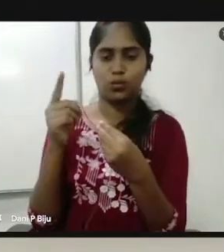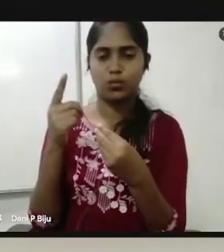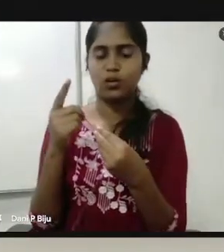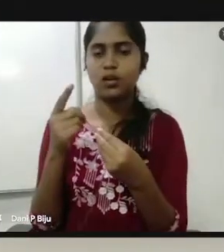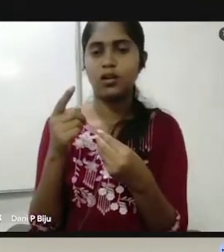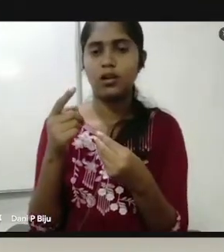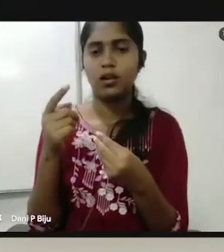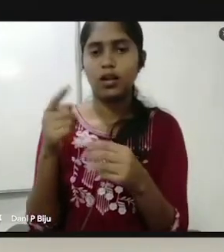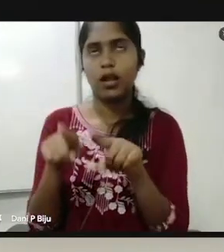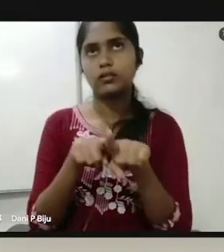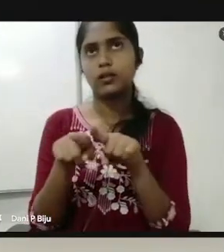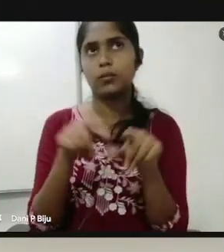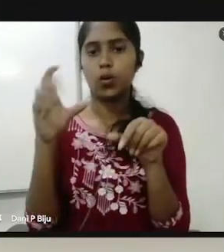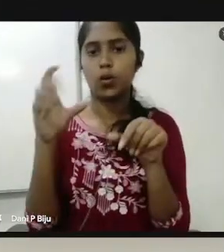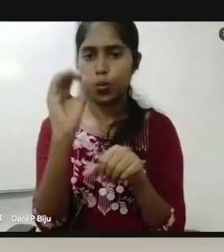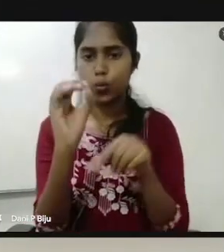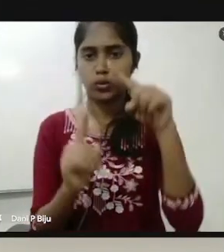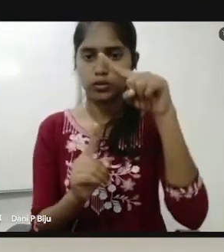അപ്പൊ അവർക്ക് എങ്ങനെയാ ഇത്